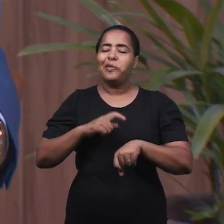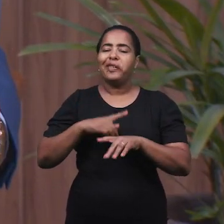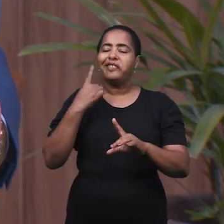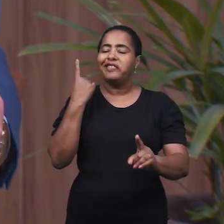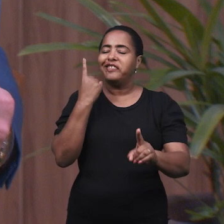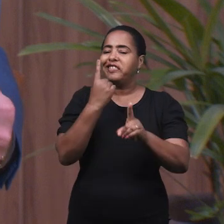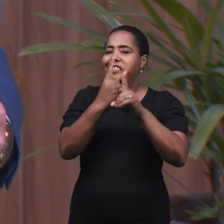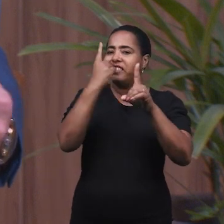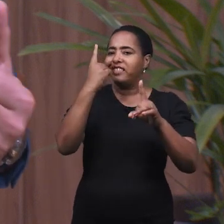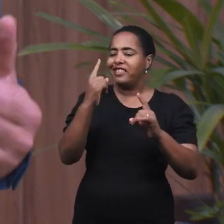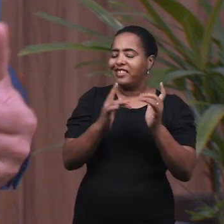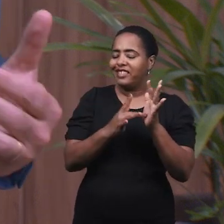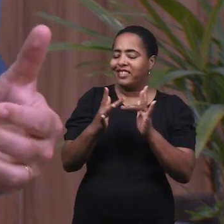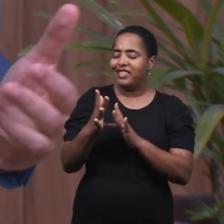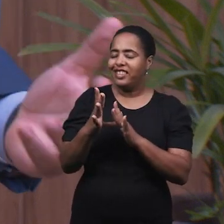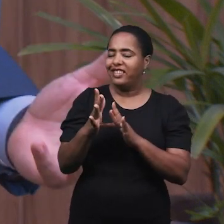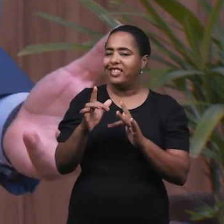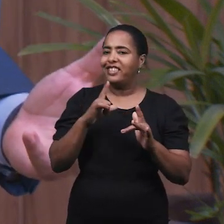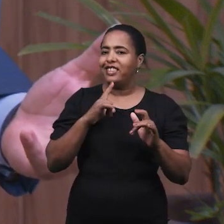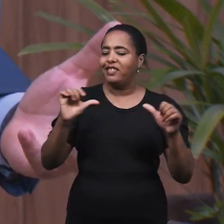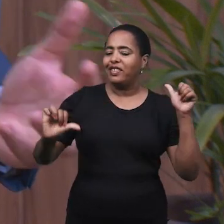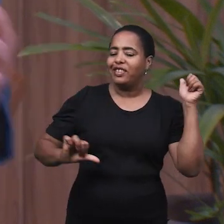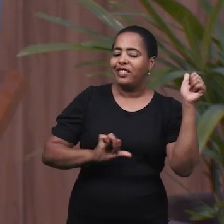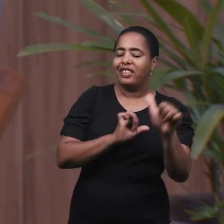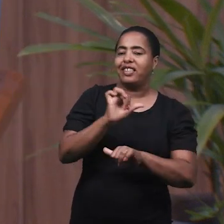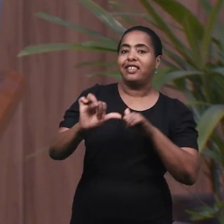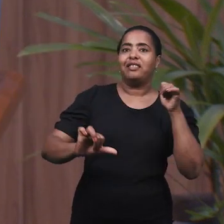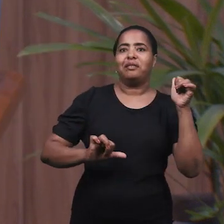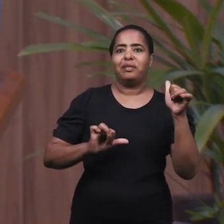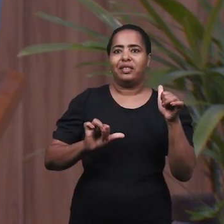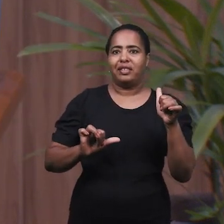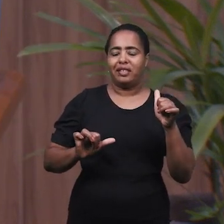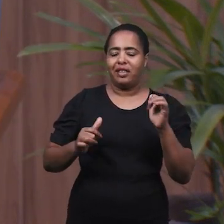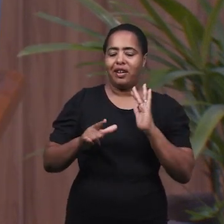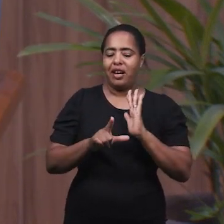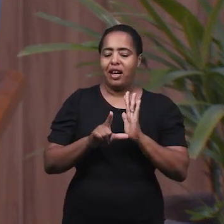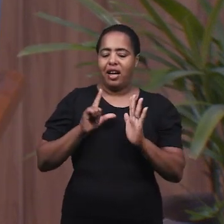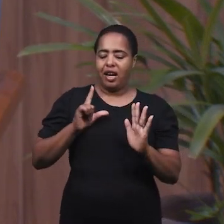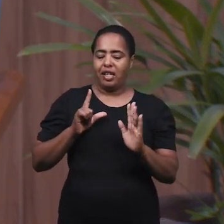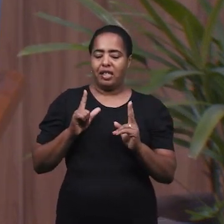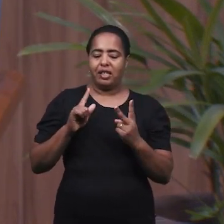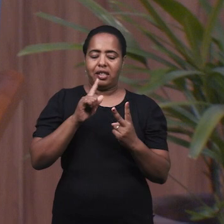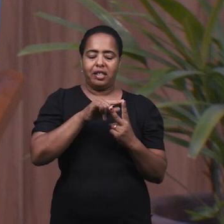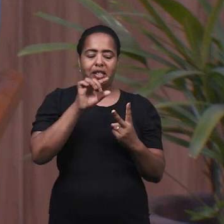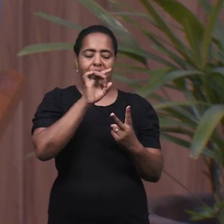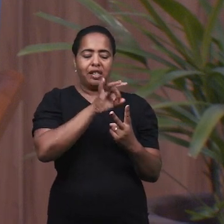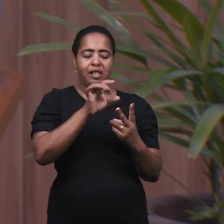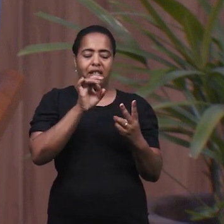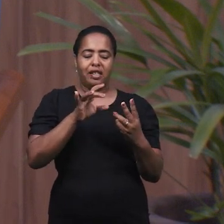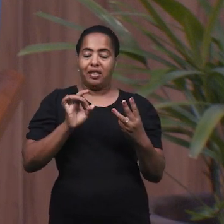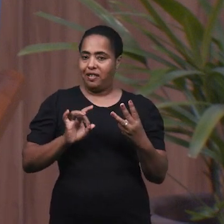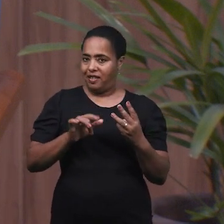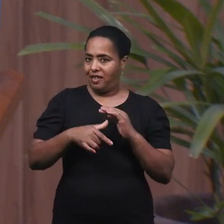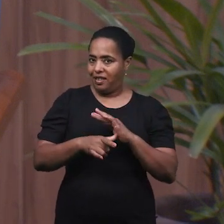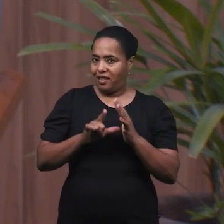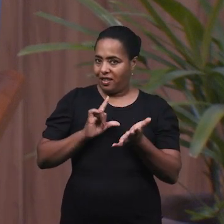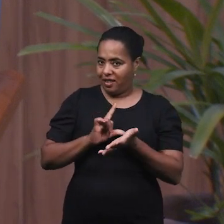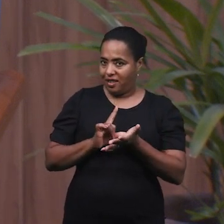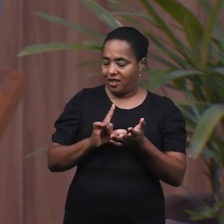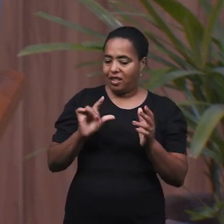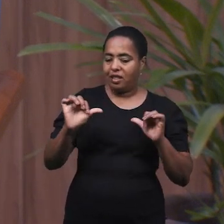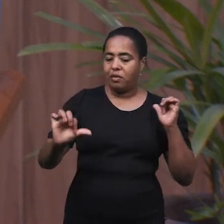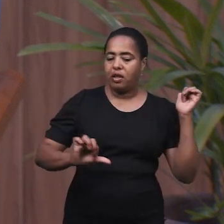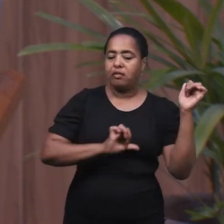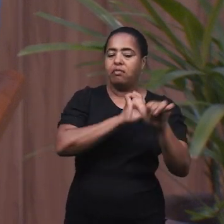transformation. Et chacun d'eux était une personne avant, ils sont devenus une autre personne après la révélation de Jésus.